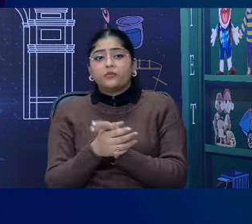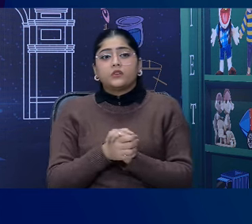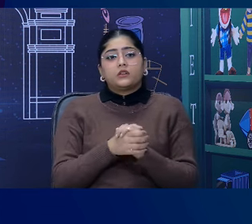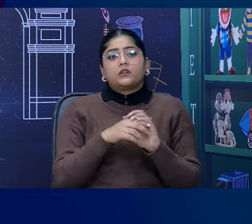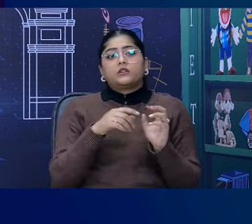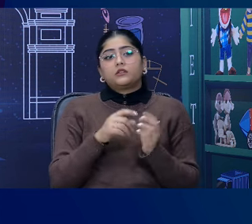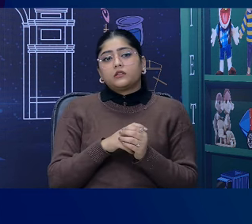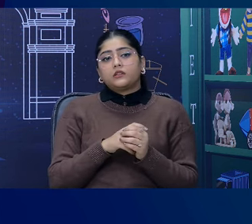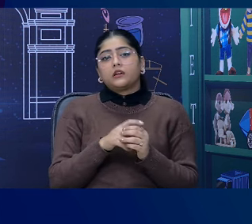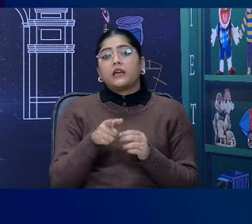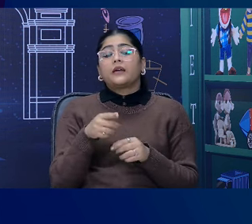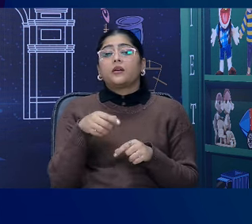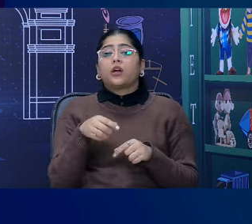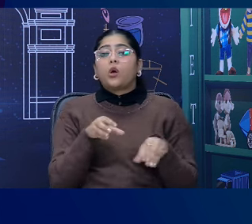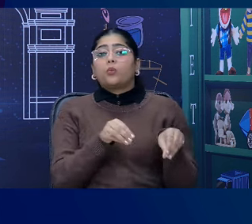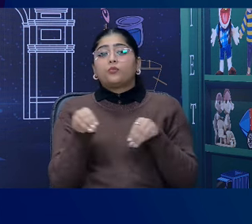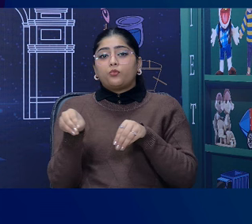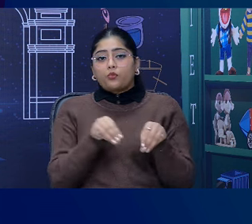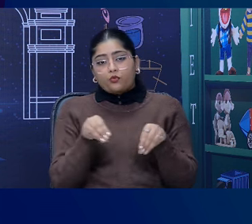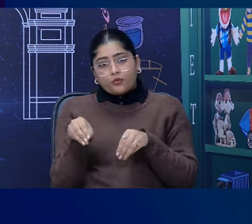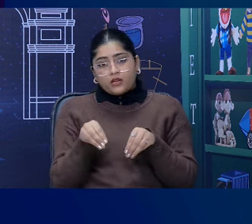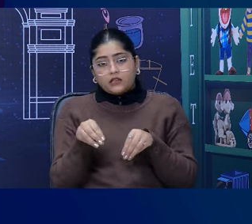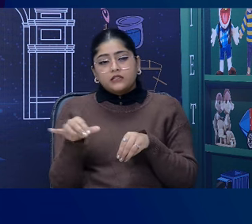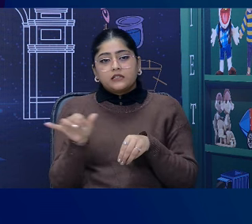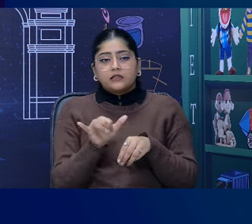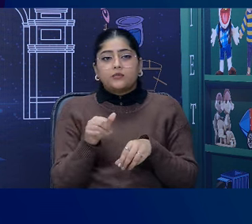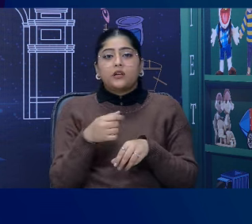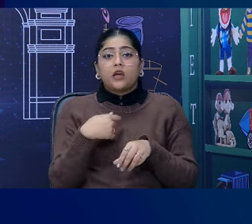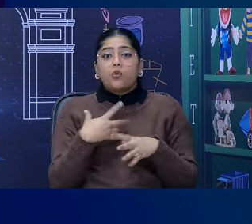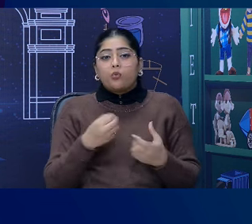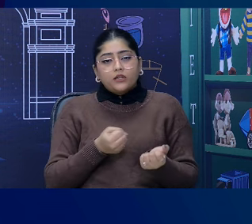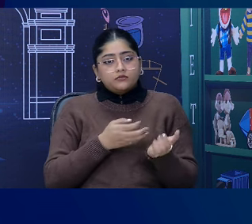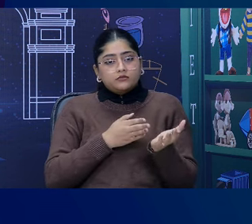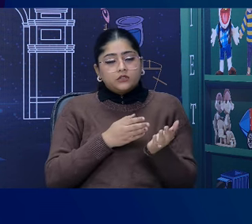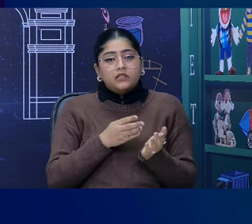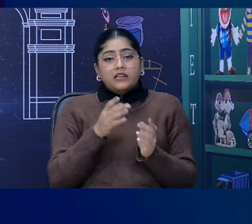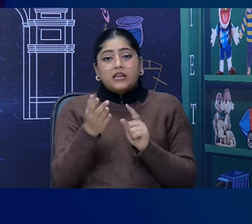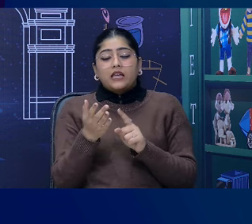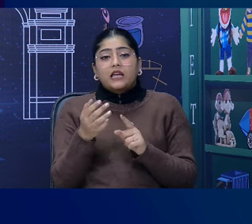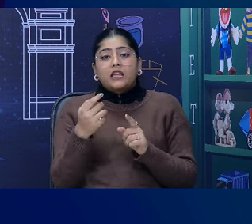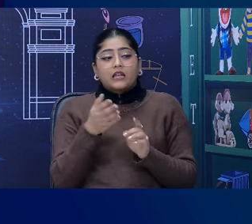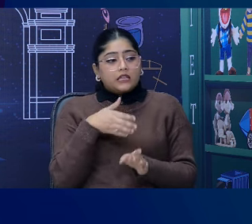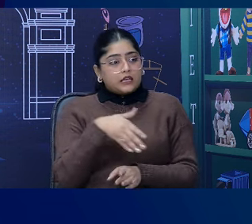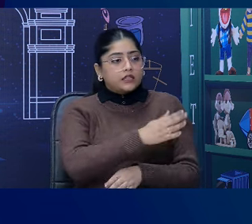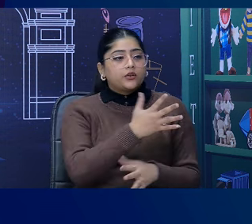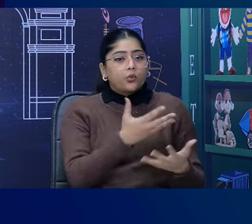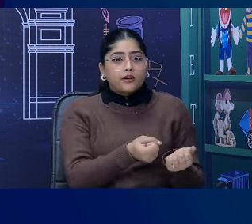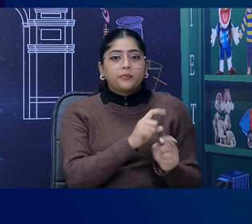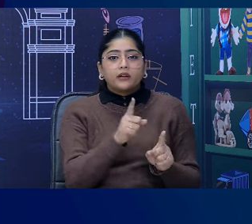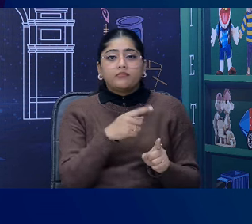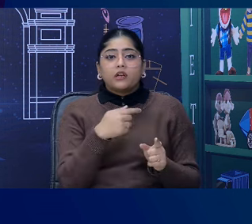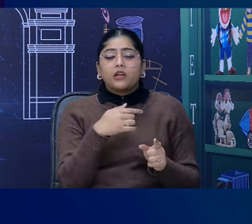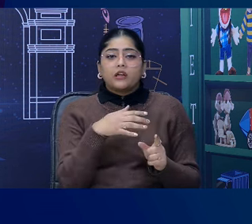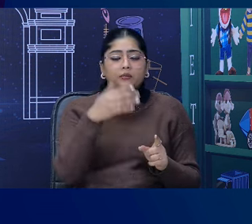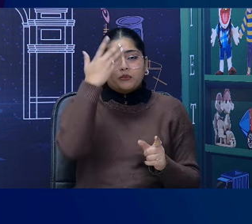बेसिकली मूवमेंट से कनेक्टेड होता है कि जाना राइट है और भूल गए और लेफ्ट टर्न ले लिया ठीक है पैनिक अटैक्स पैनिक अटैक्स एक